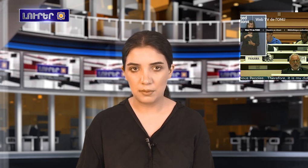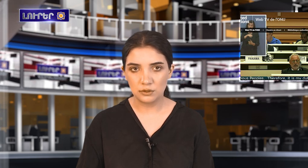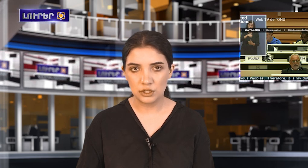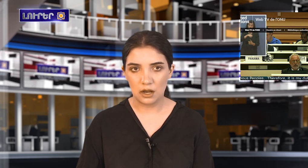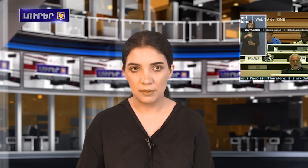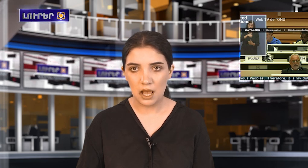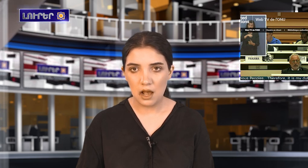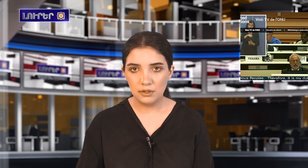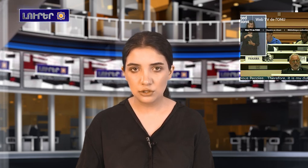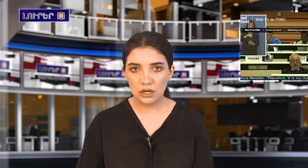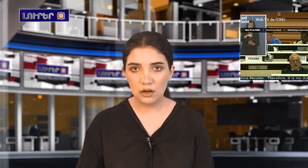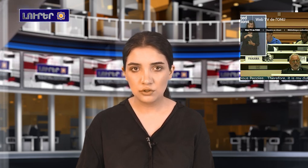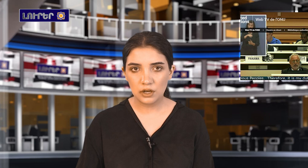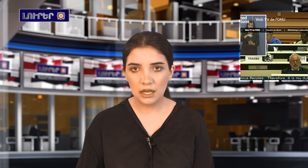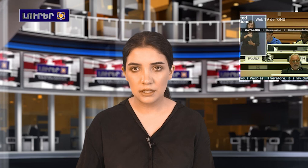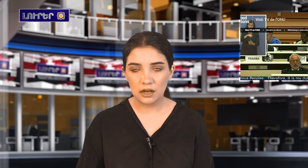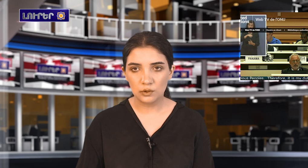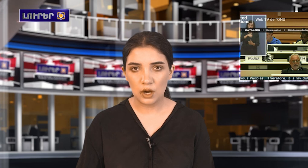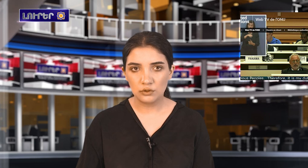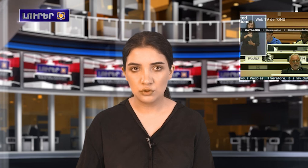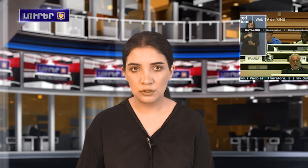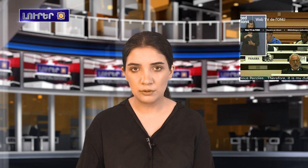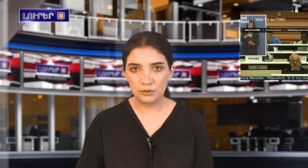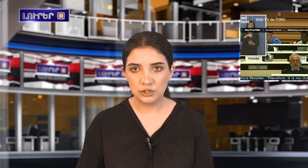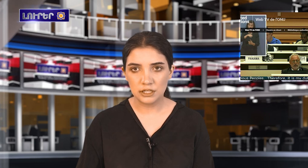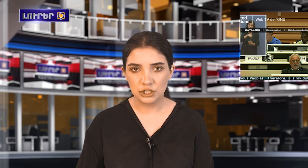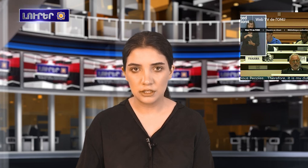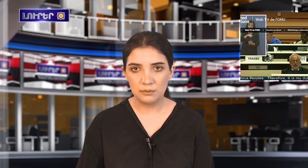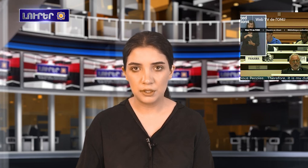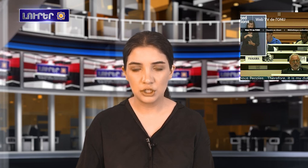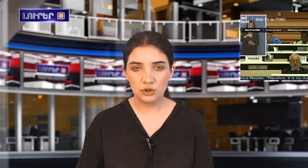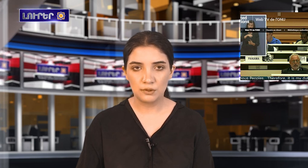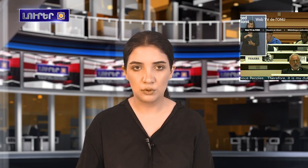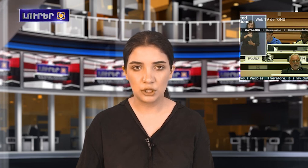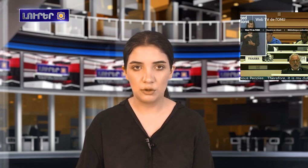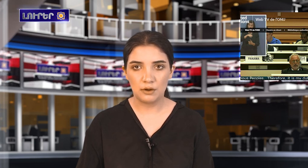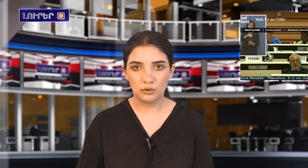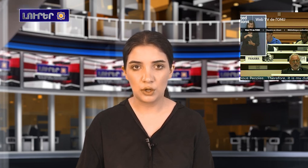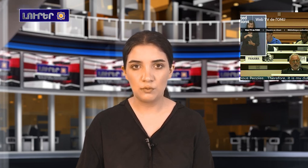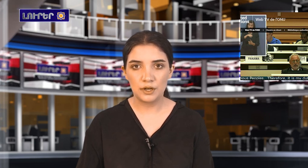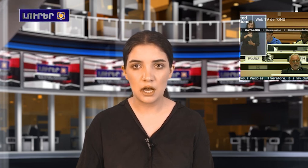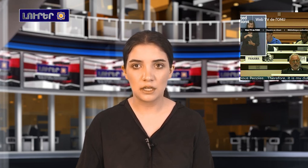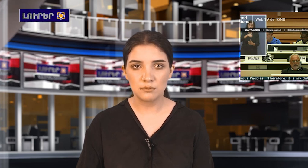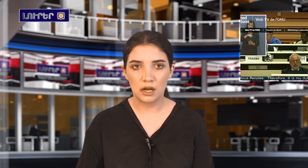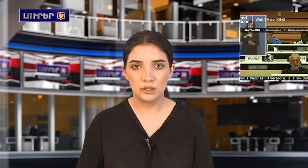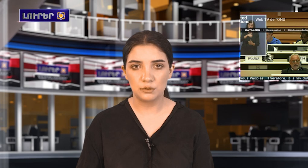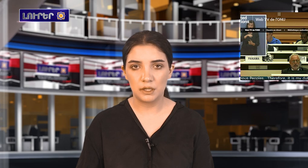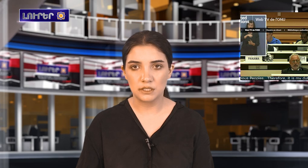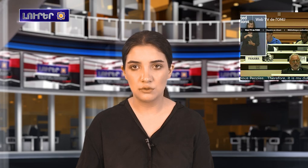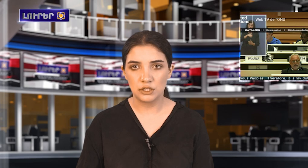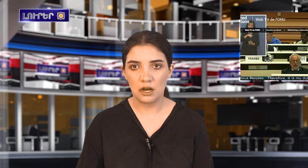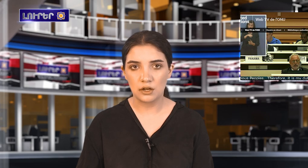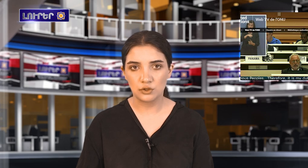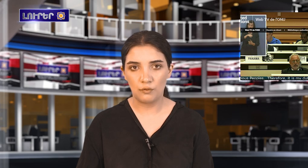առաջադրումին կապակցությամբ։ Մենք շնորհակալություն կհայտնենք քարտուղարությունը, որ որոշեց աշխատել բնիկ ժողովուրդների իրավունքներու վրա